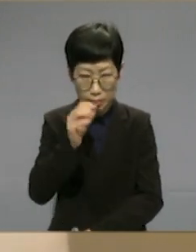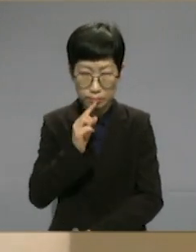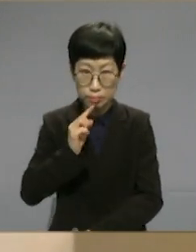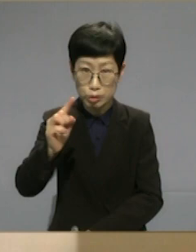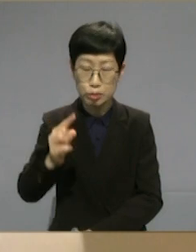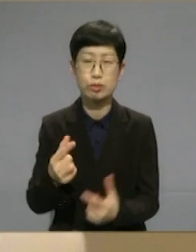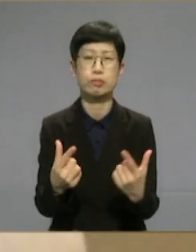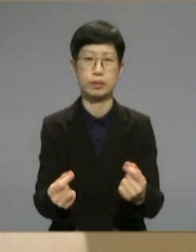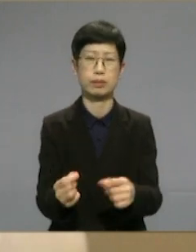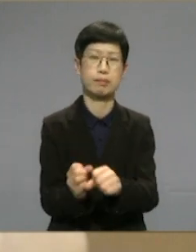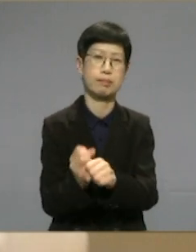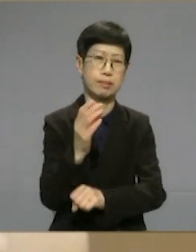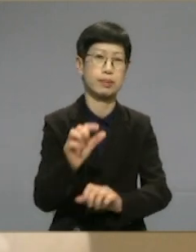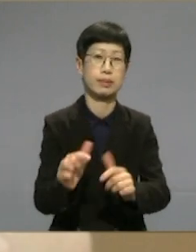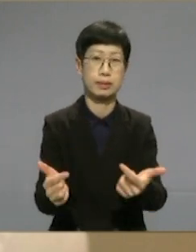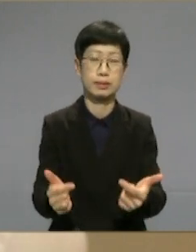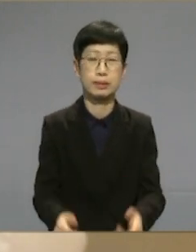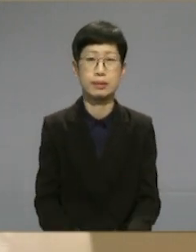주장합니다